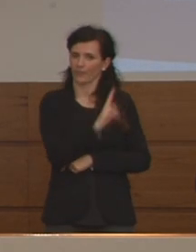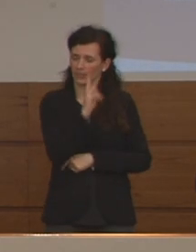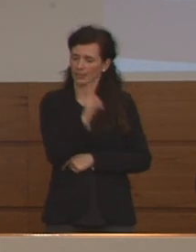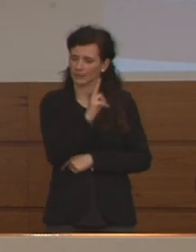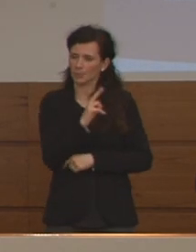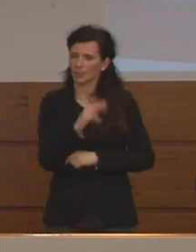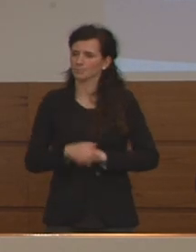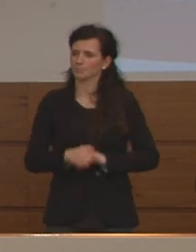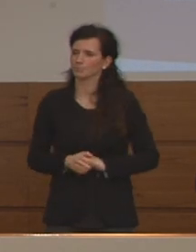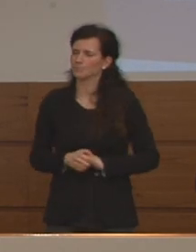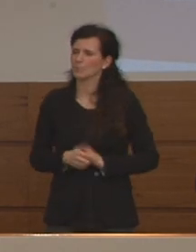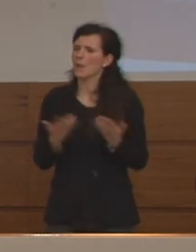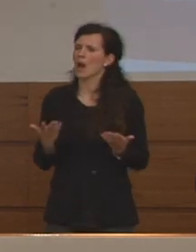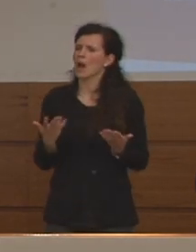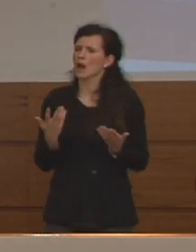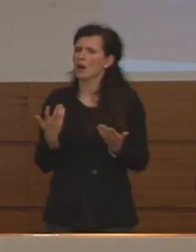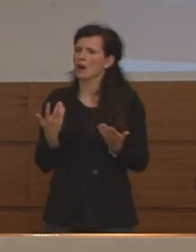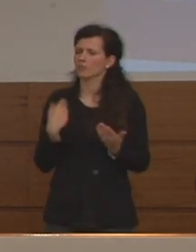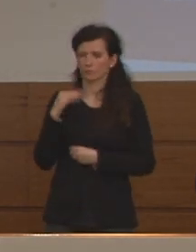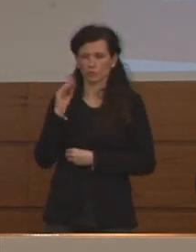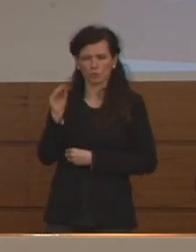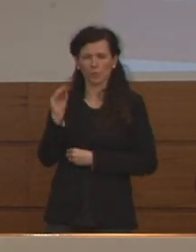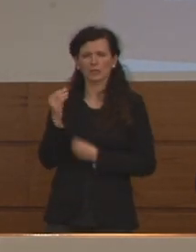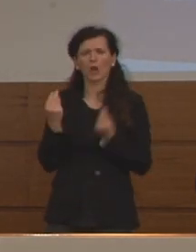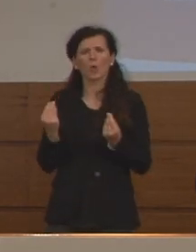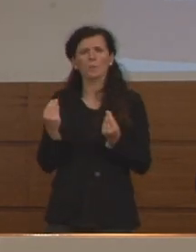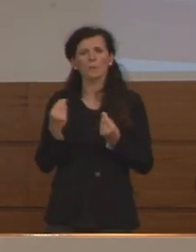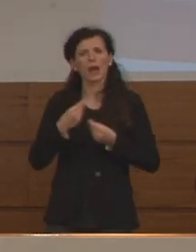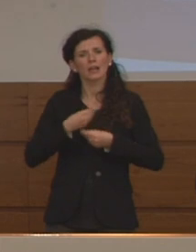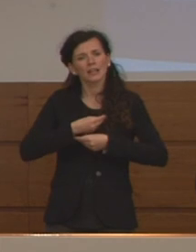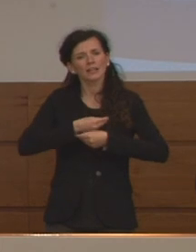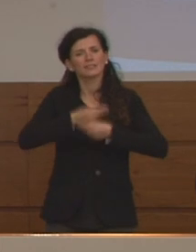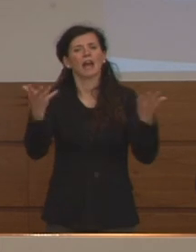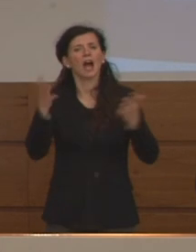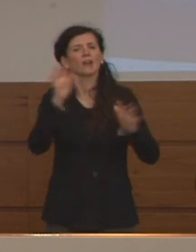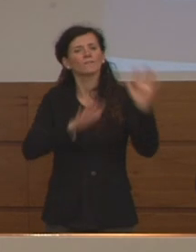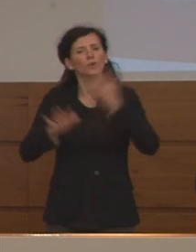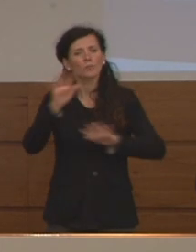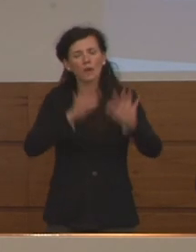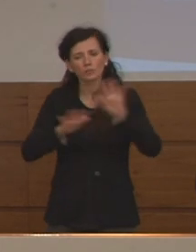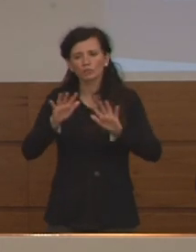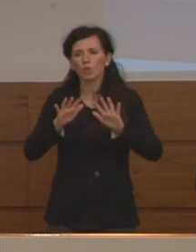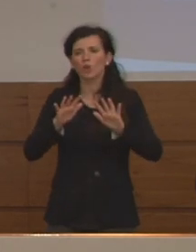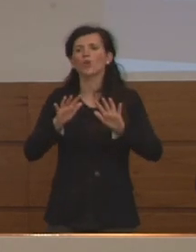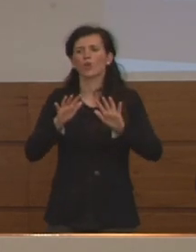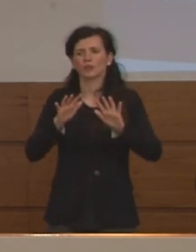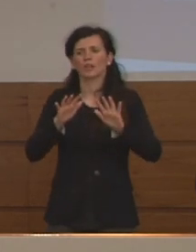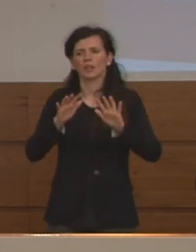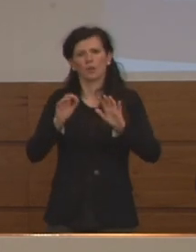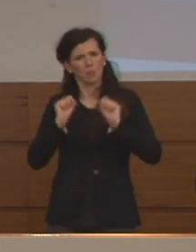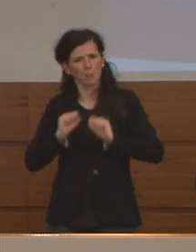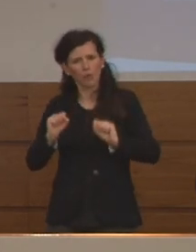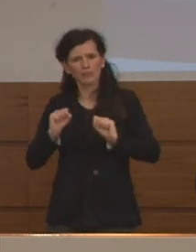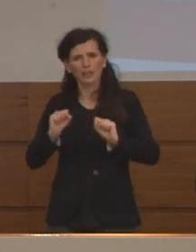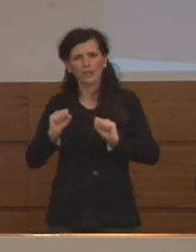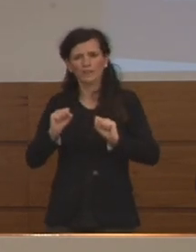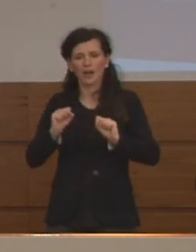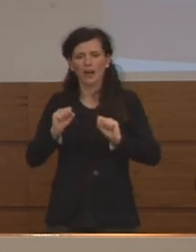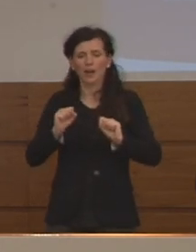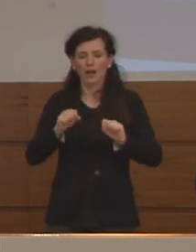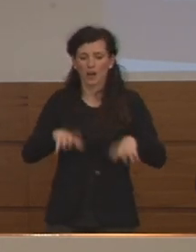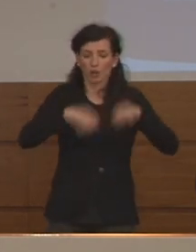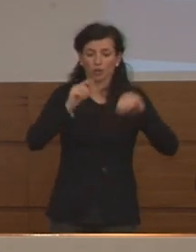non è stata resa nota non è stata resa pubblica e quindi forse secretata una nota del dei primi giorni di